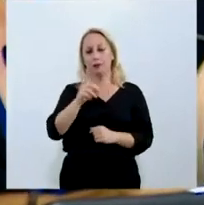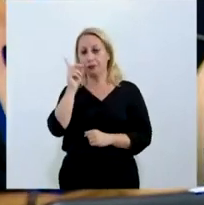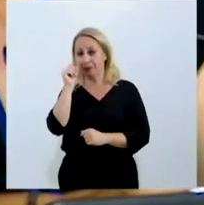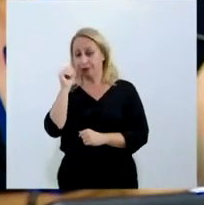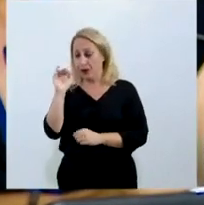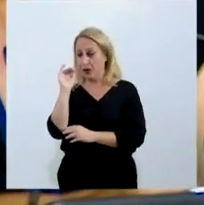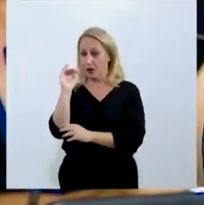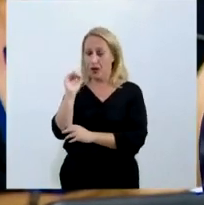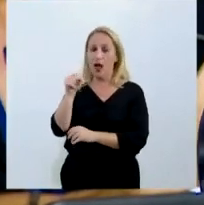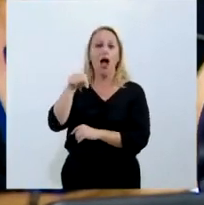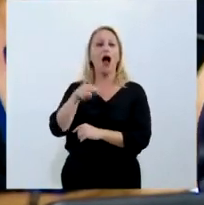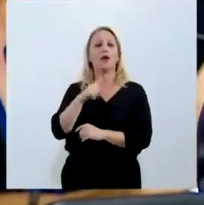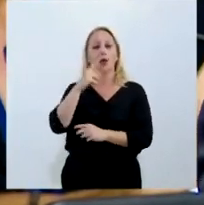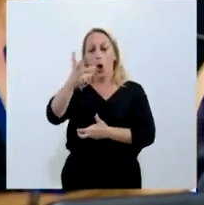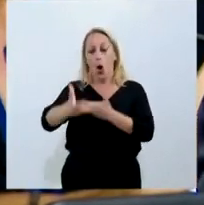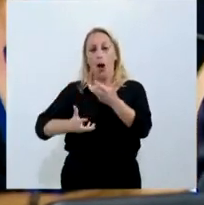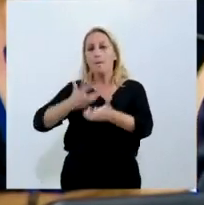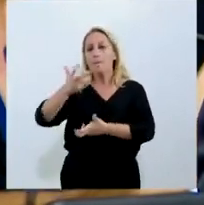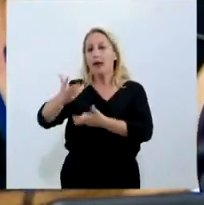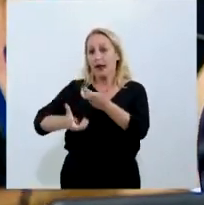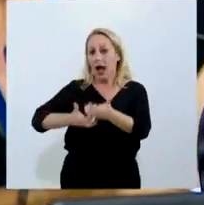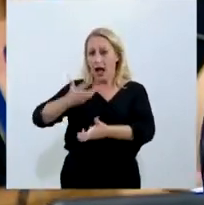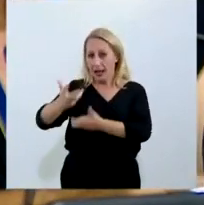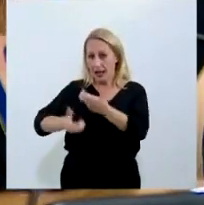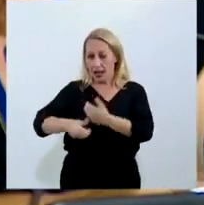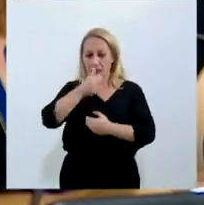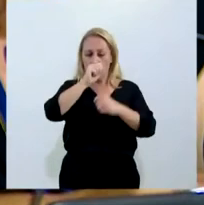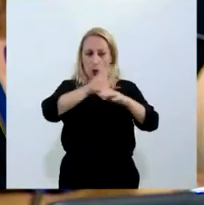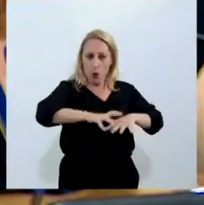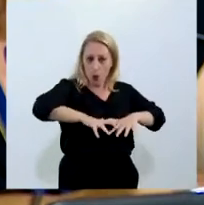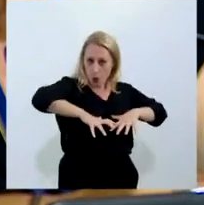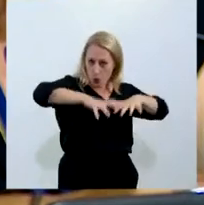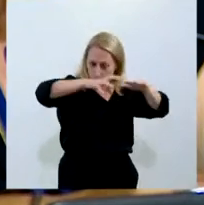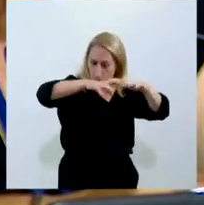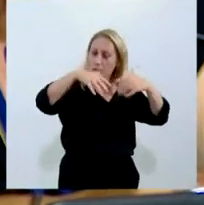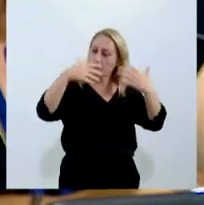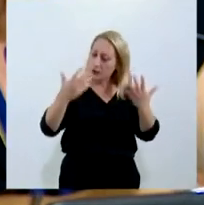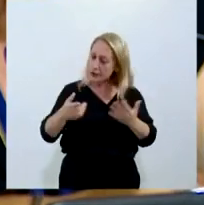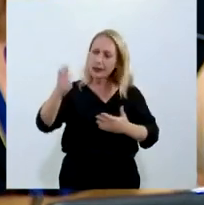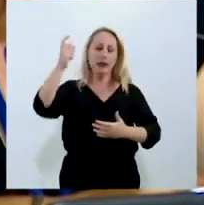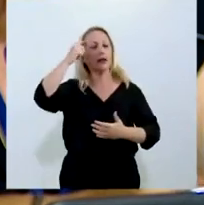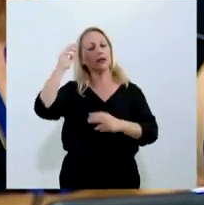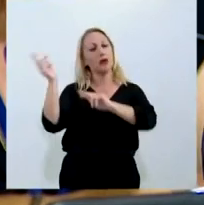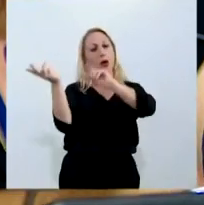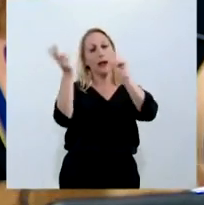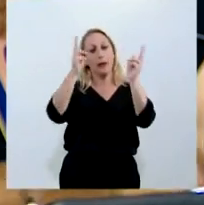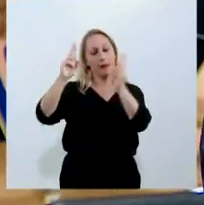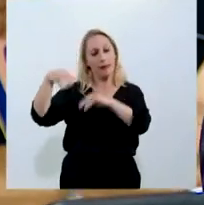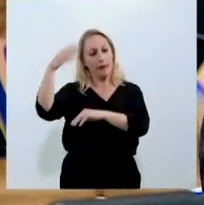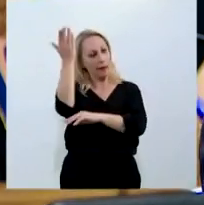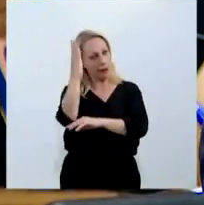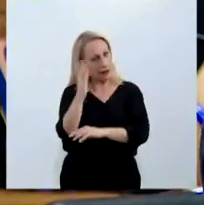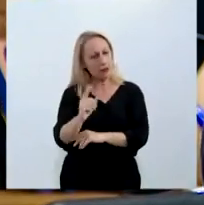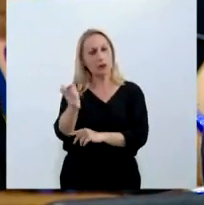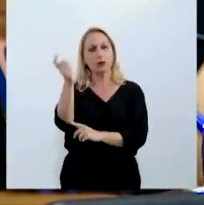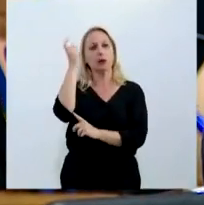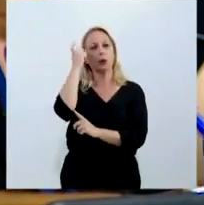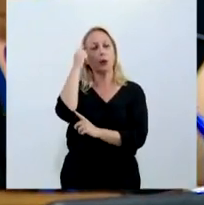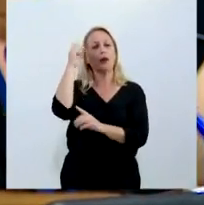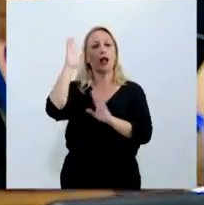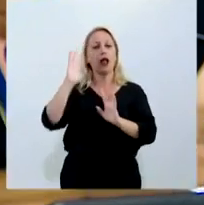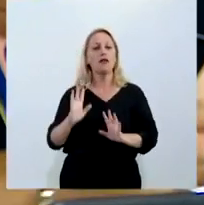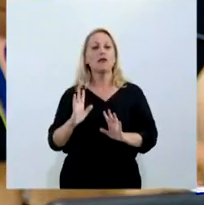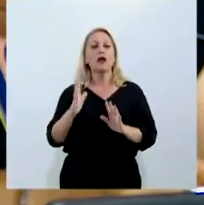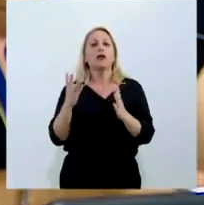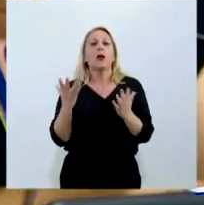καταστροφικές πυρκαγιές είχαμε τις πλημμύρες. Καταλαβαίνω ότι υπάρχει κλιματική κρίση, ωστόσο τι θα γίνει. Δηλαδή το